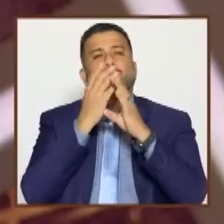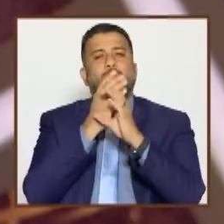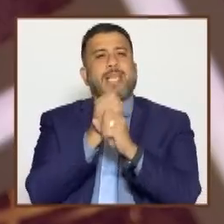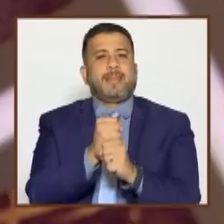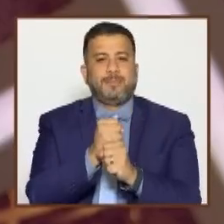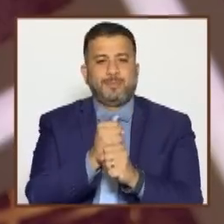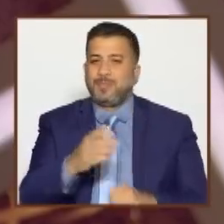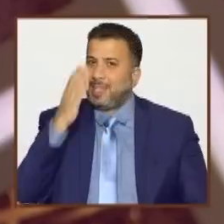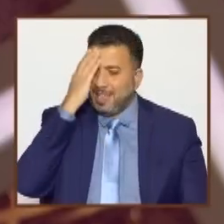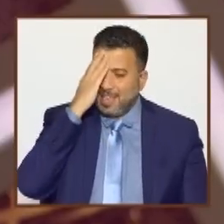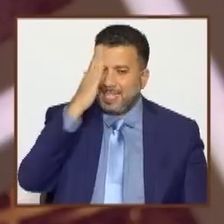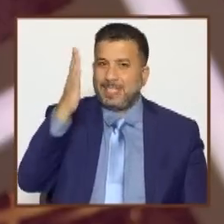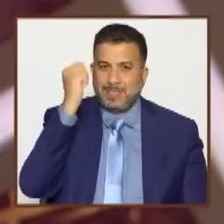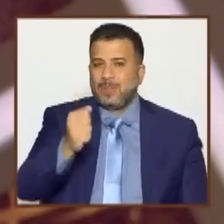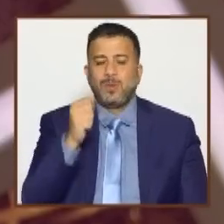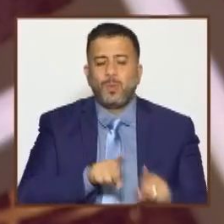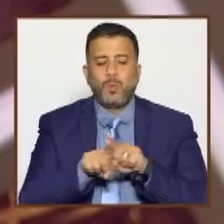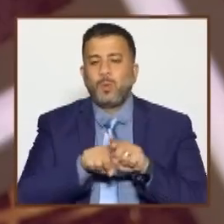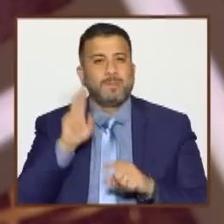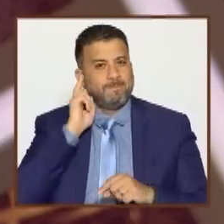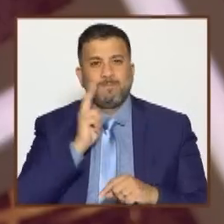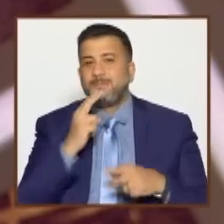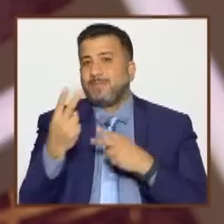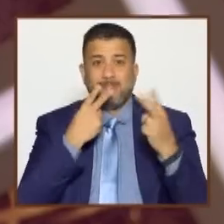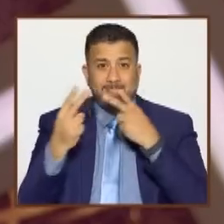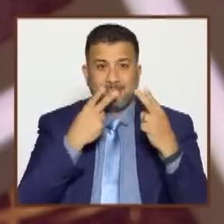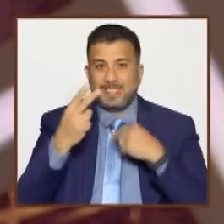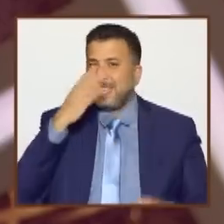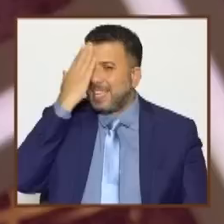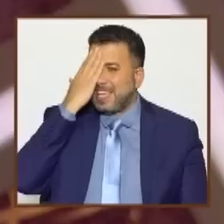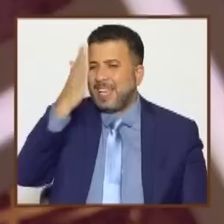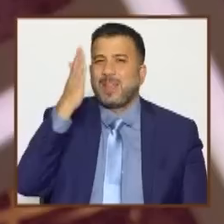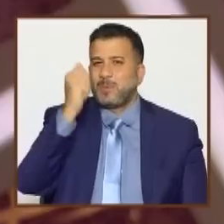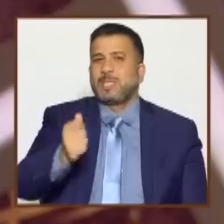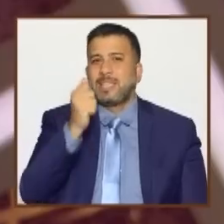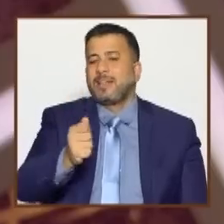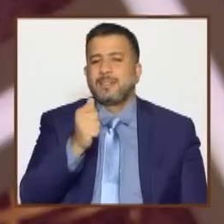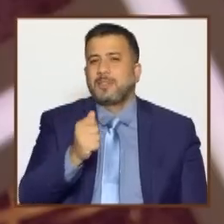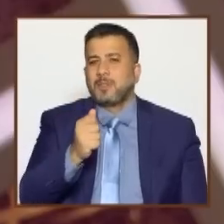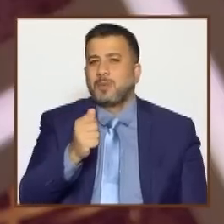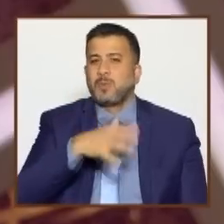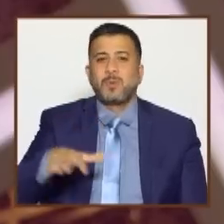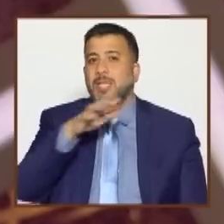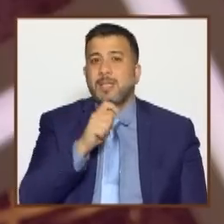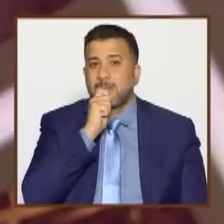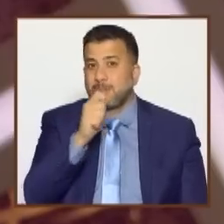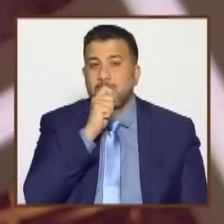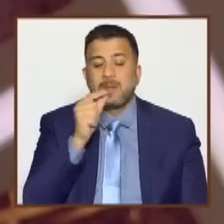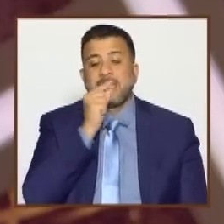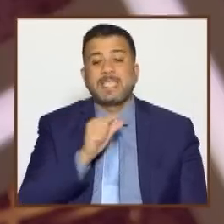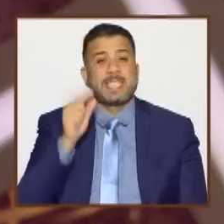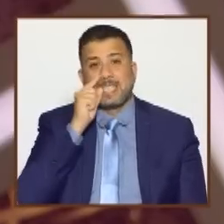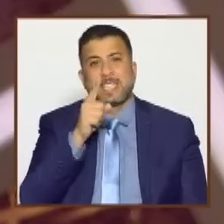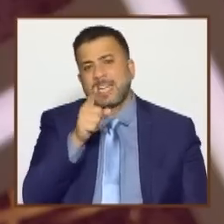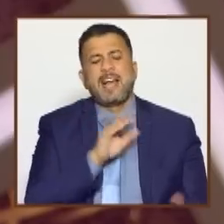مزيدا. حياكم الله إخواني وأخواتي في كل مكان، وأهلا وسهلا ومرحبا بكم إلى هذا اللقاء